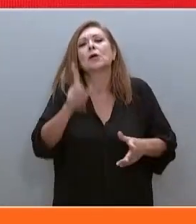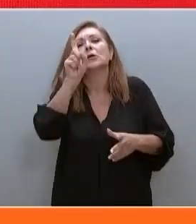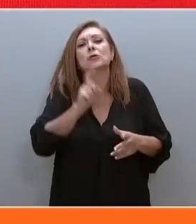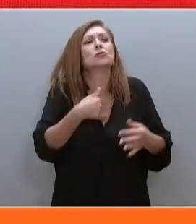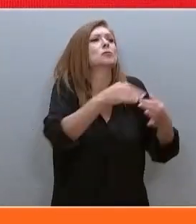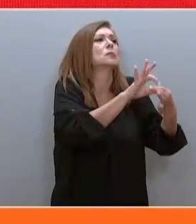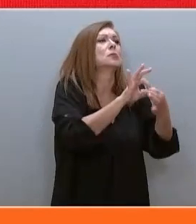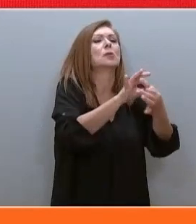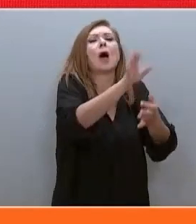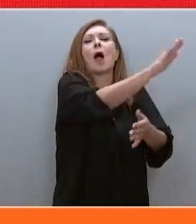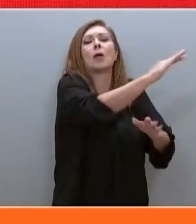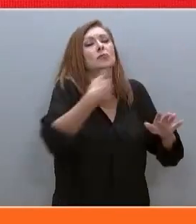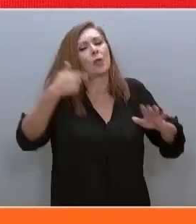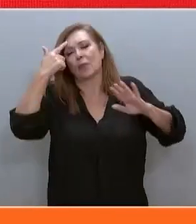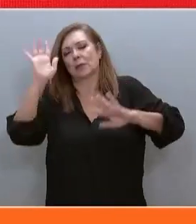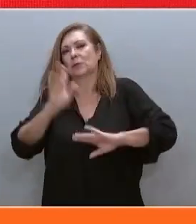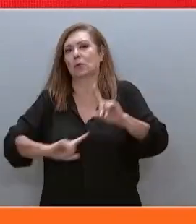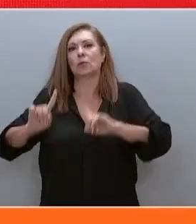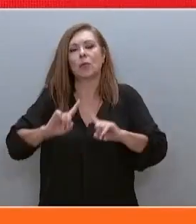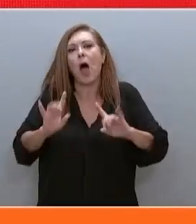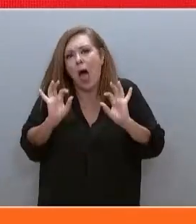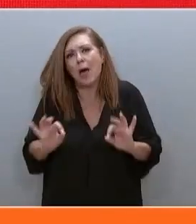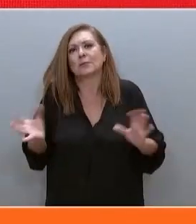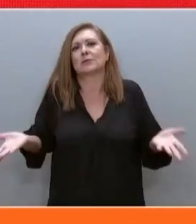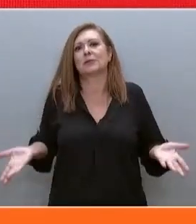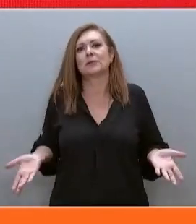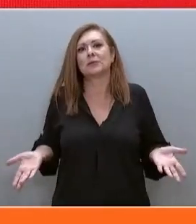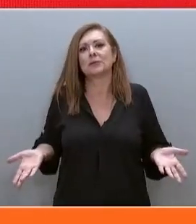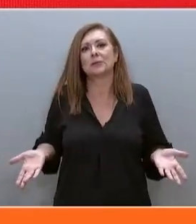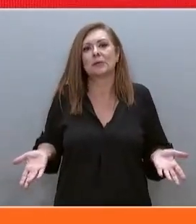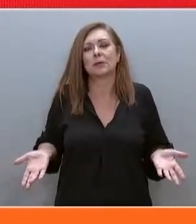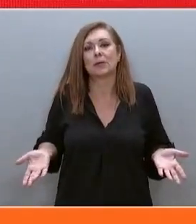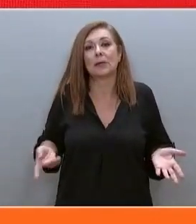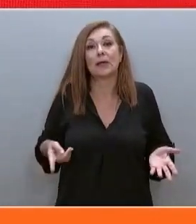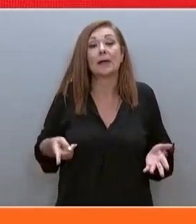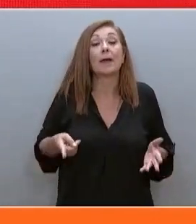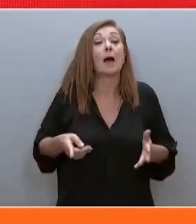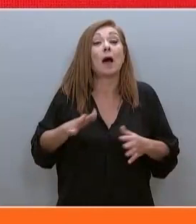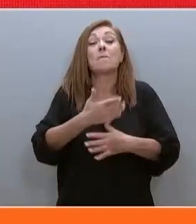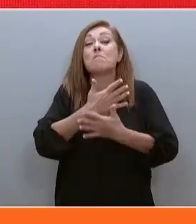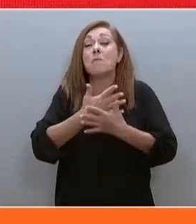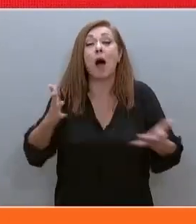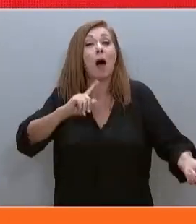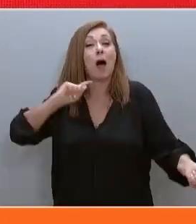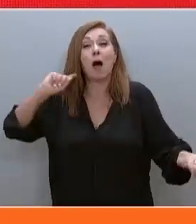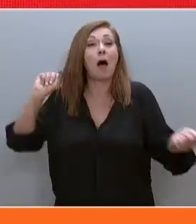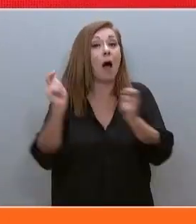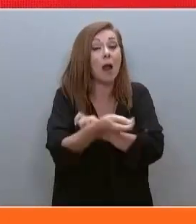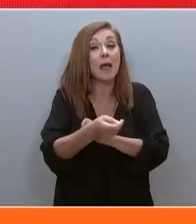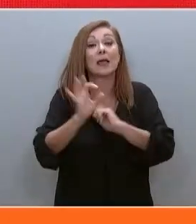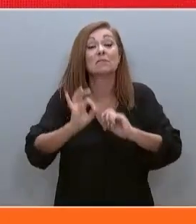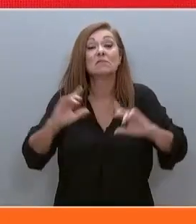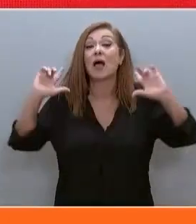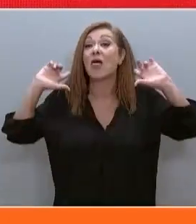ποιον. Έτσι είναι τα πράγματα. Η νέα μεγάλη αλλαγή, λοιπόν, που θα είναι η πιο